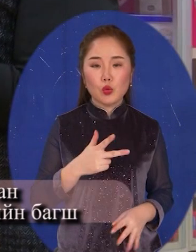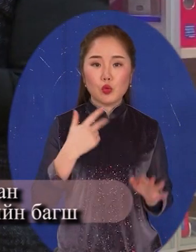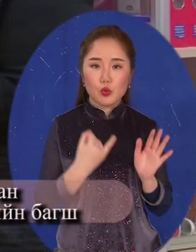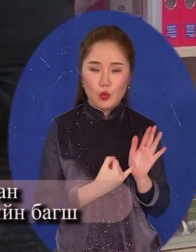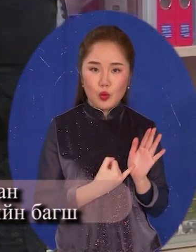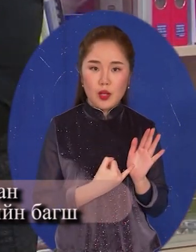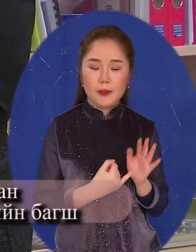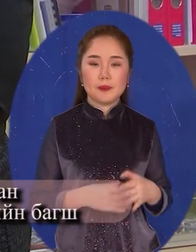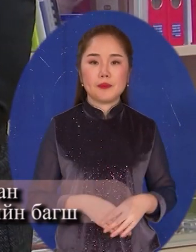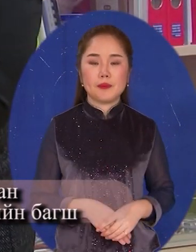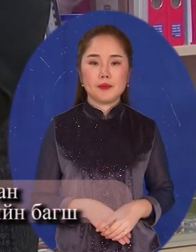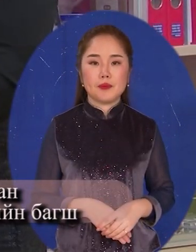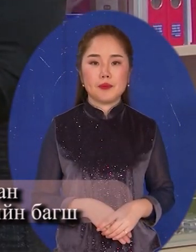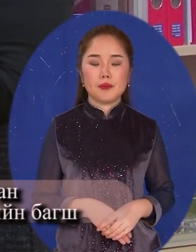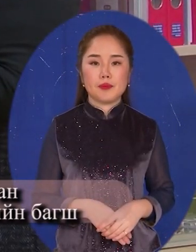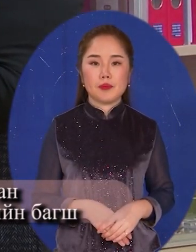136